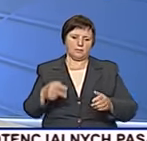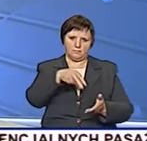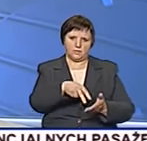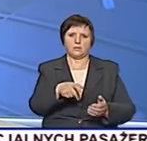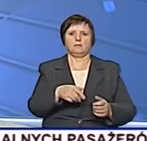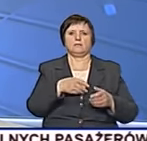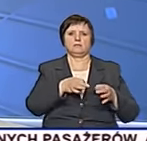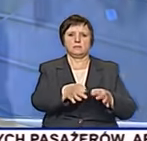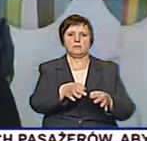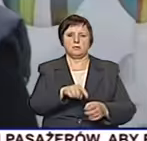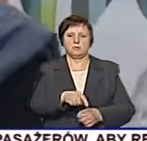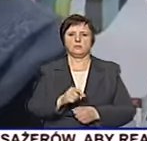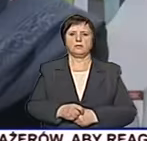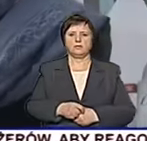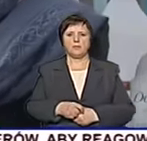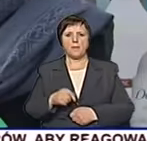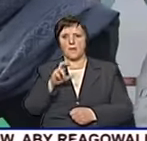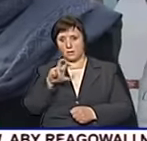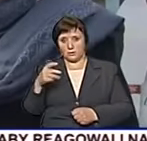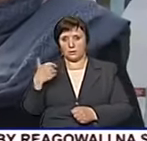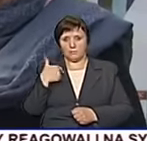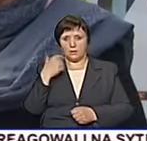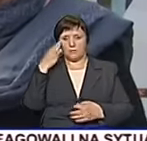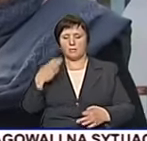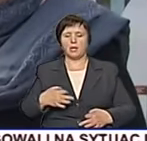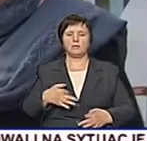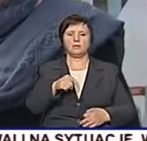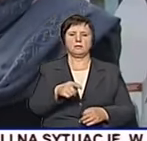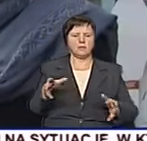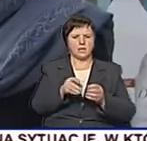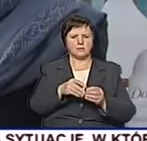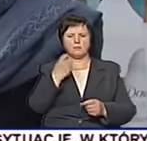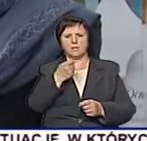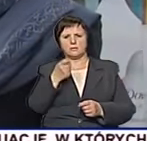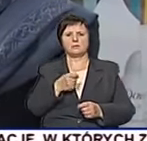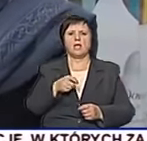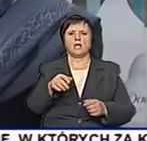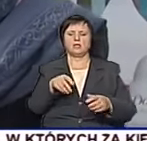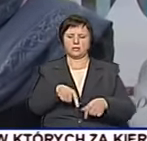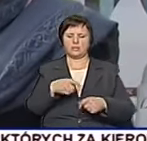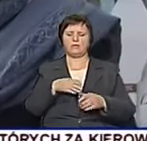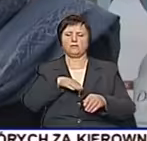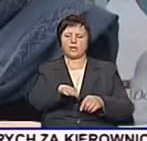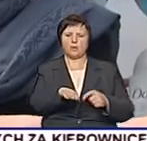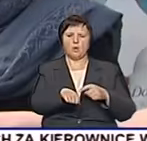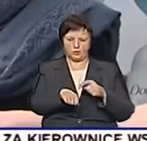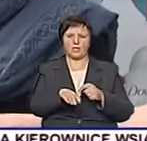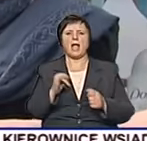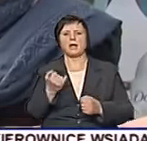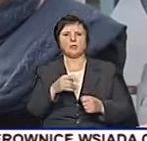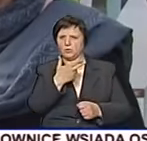Katarzyna Kintykiewicz. Czy bywa pani pasażerem samochodu osobowego? Tak. Czy w takim